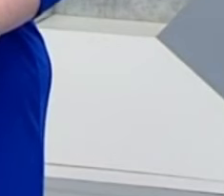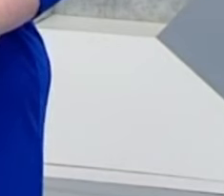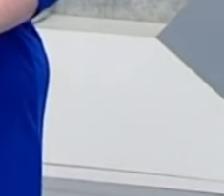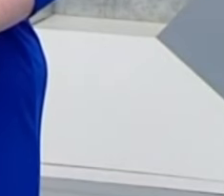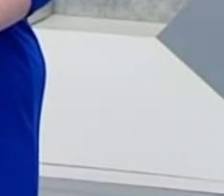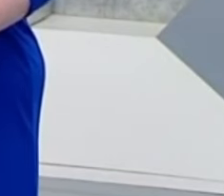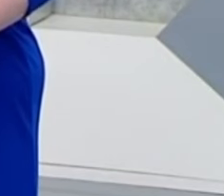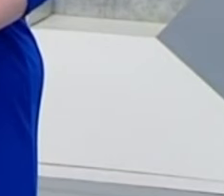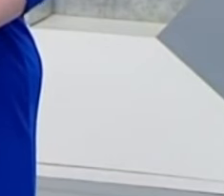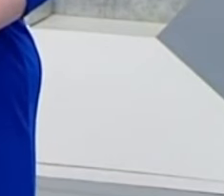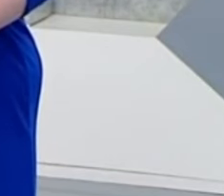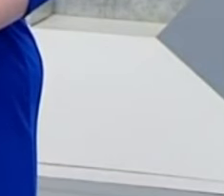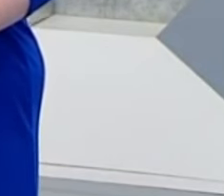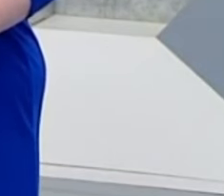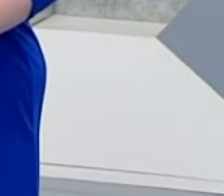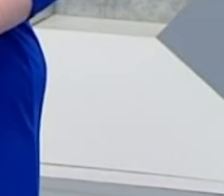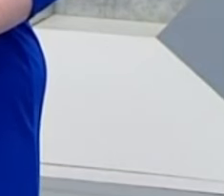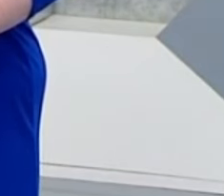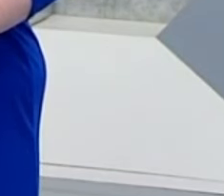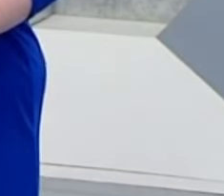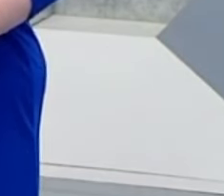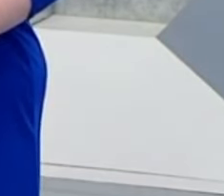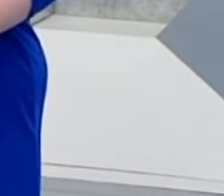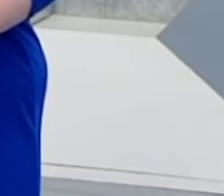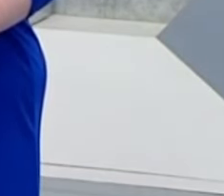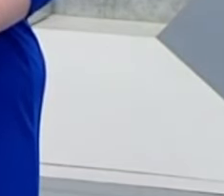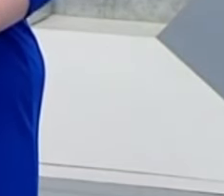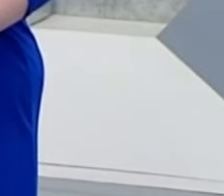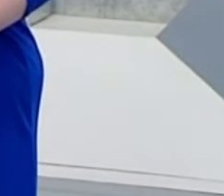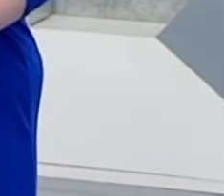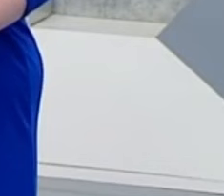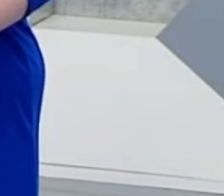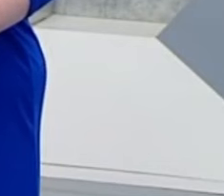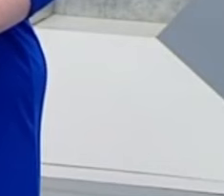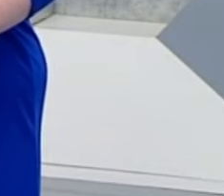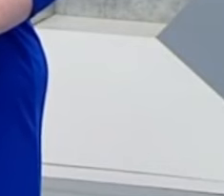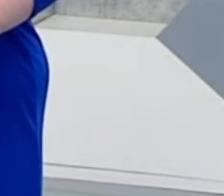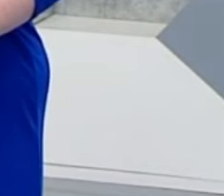Integrated News sa YouTube. Sa mga kapuso naman abroad, subaybayan nyo kami sa